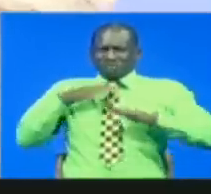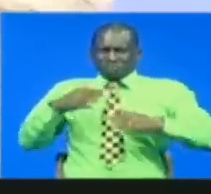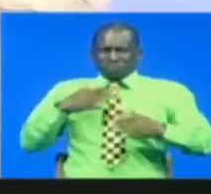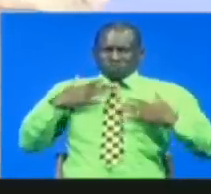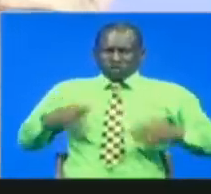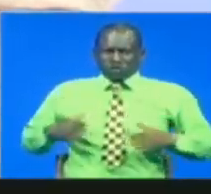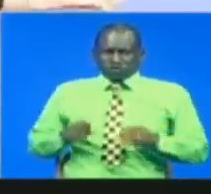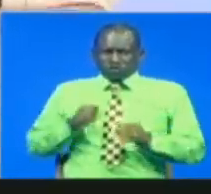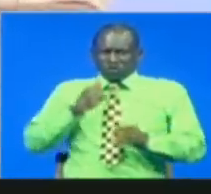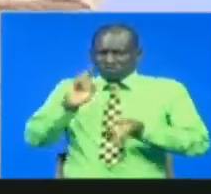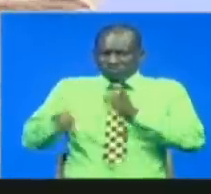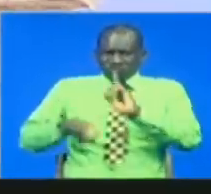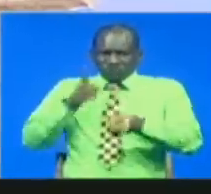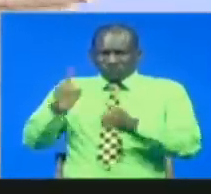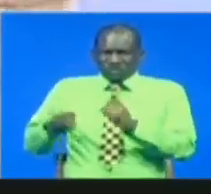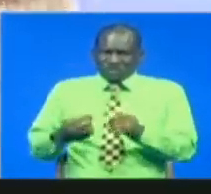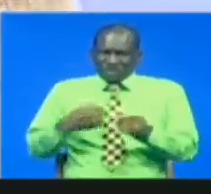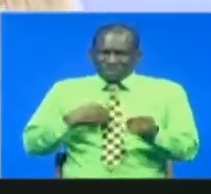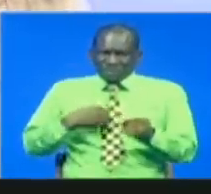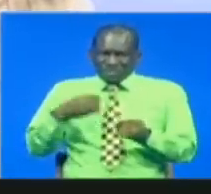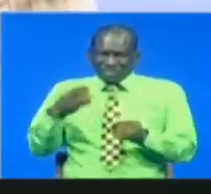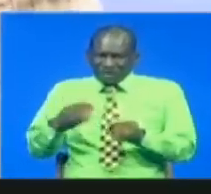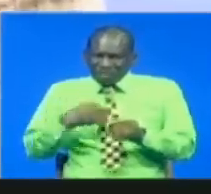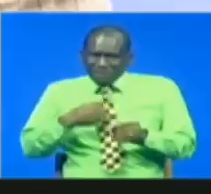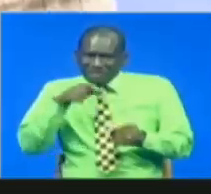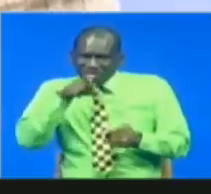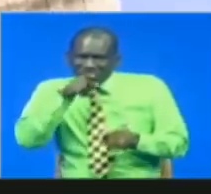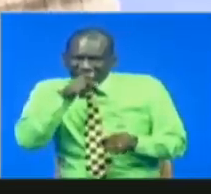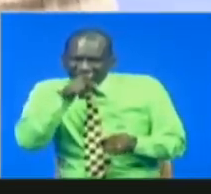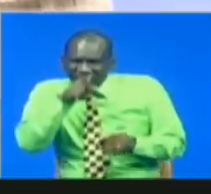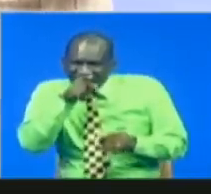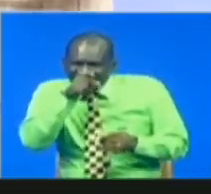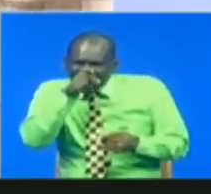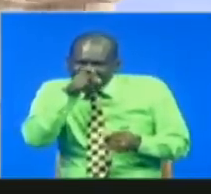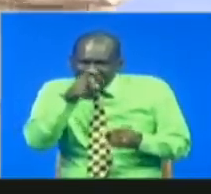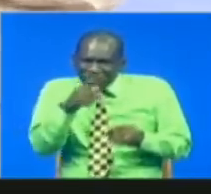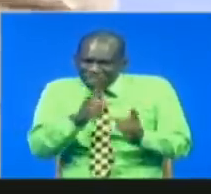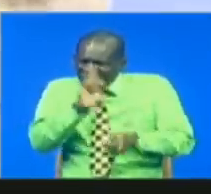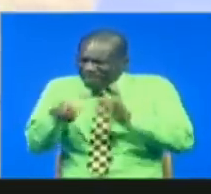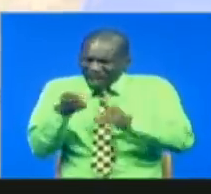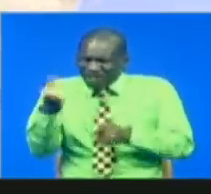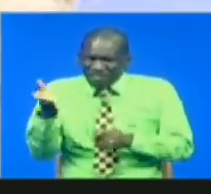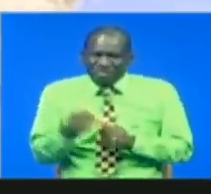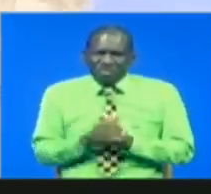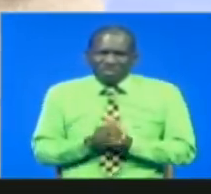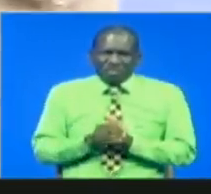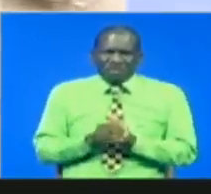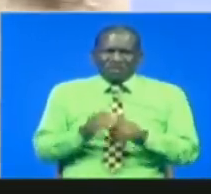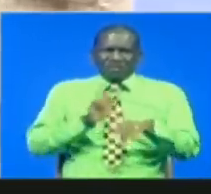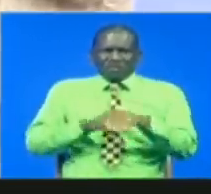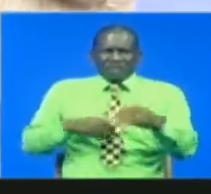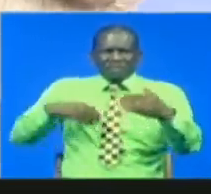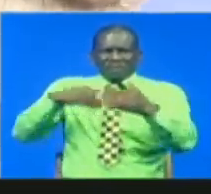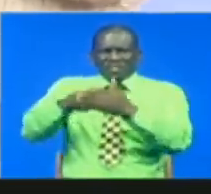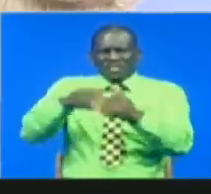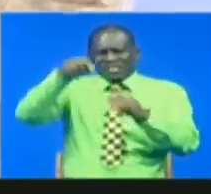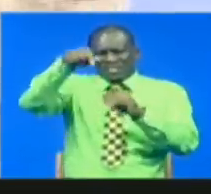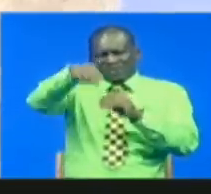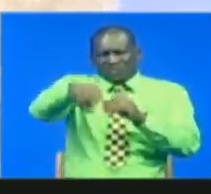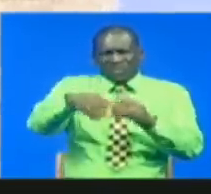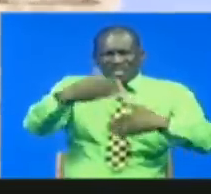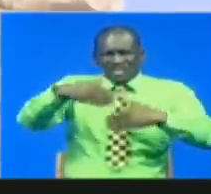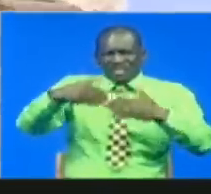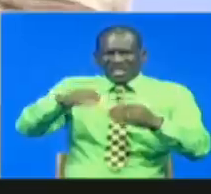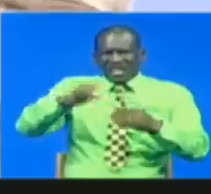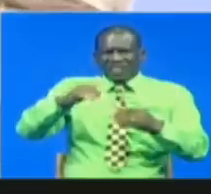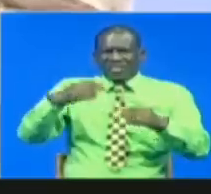Ndio. Ndio wana kimbia. Mimi ndio huyo. Ndio huyo hata kofia ndio wa. Sasa kusonga kule chini kidogo hapo karibu na katara yao, sinaona na